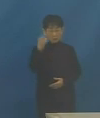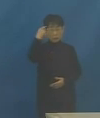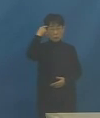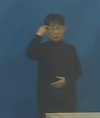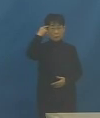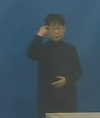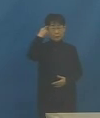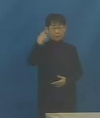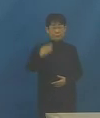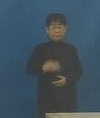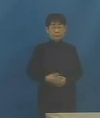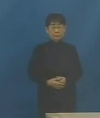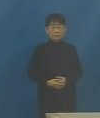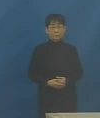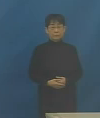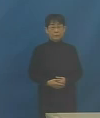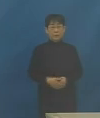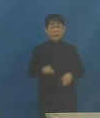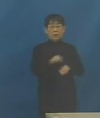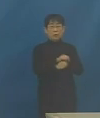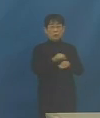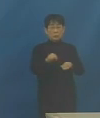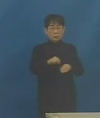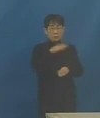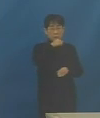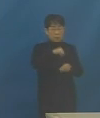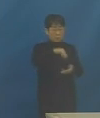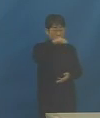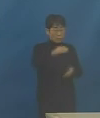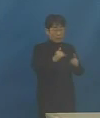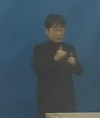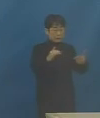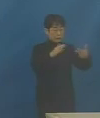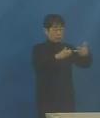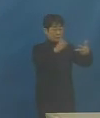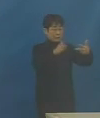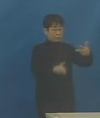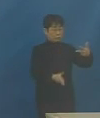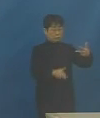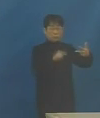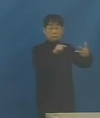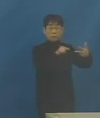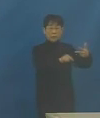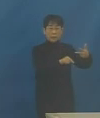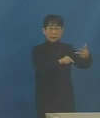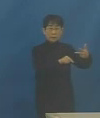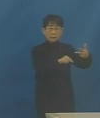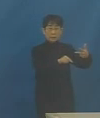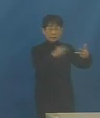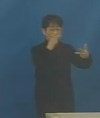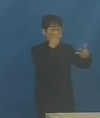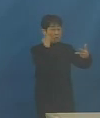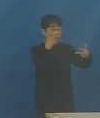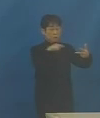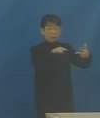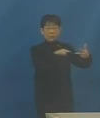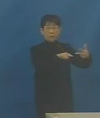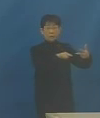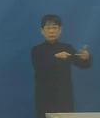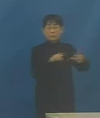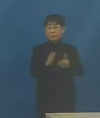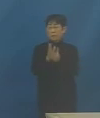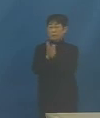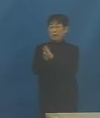特にあの高齢者の施設に感染があの事例として出てきておりますではの県外でも